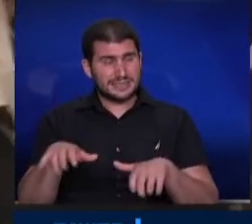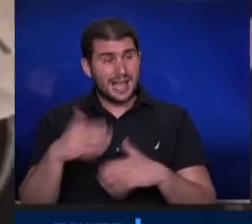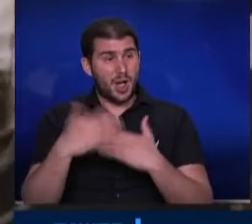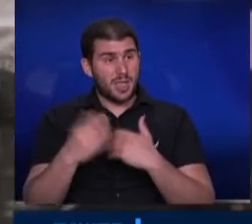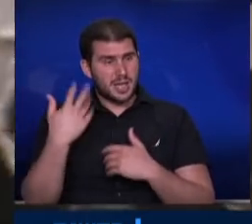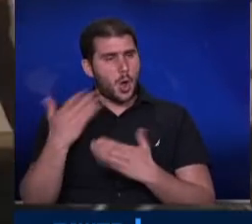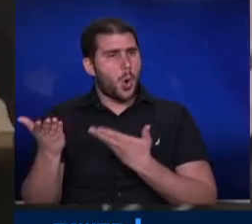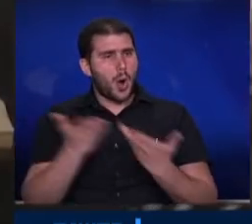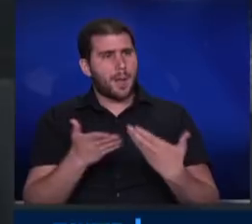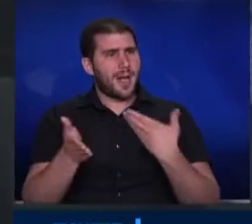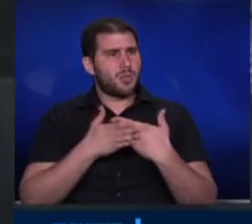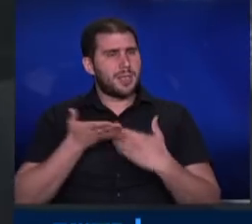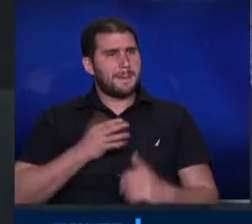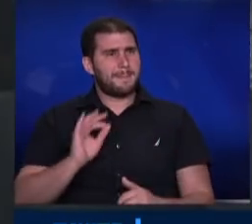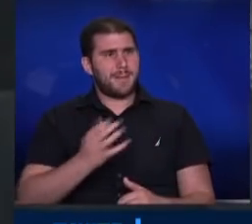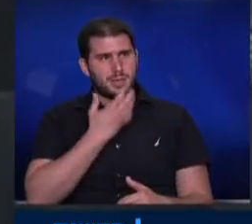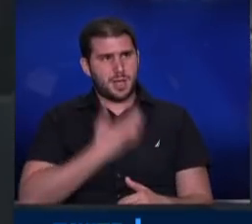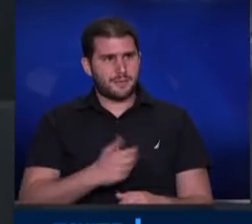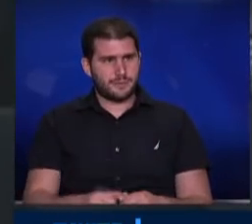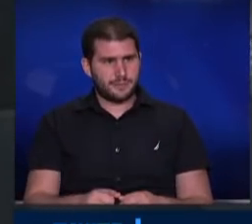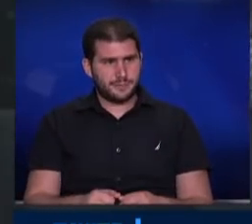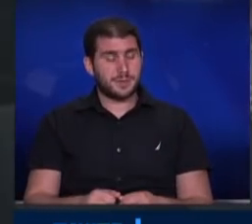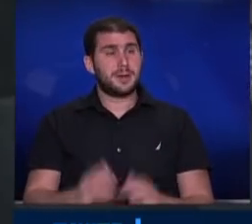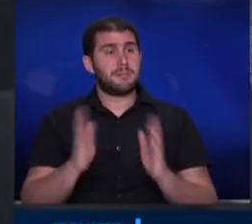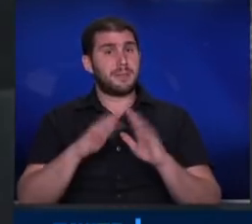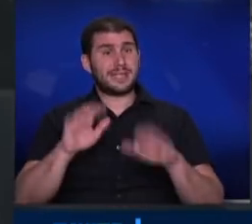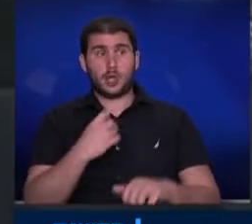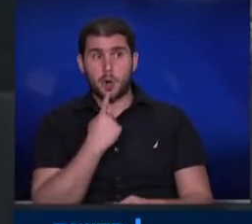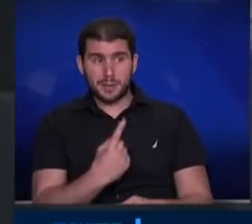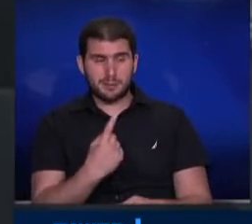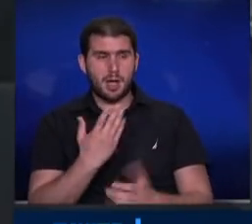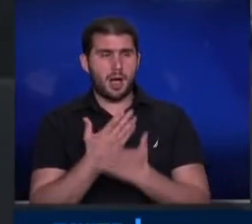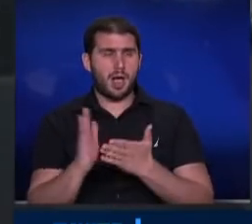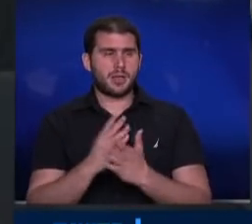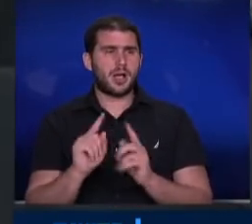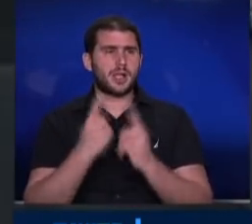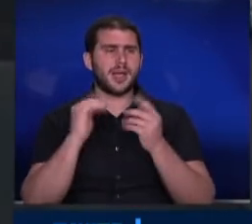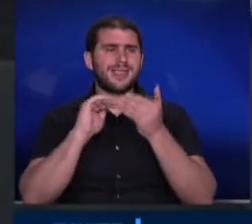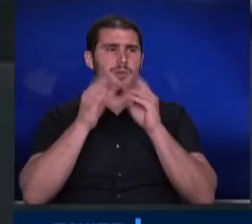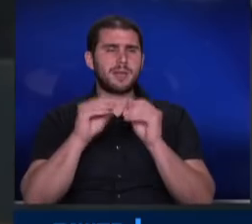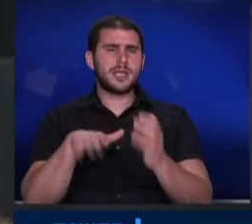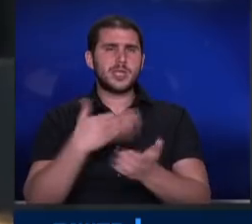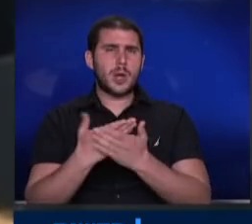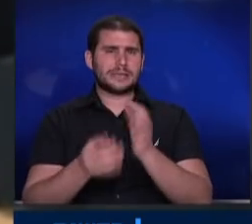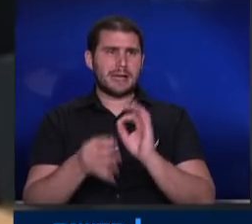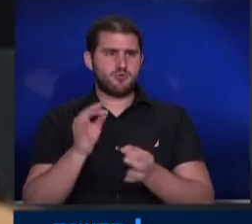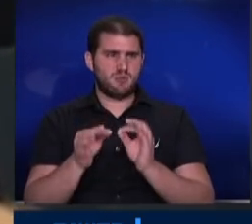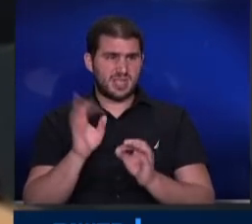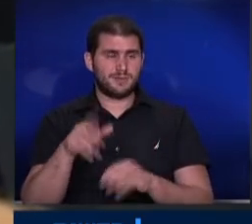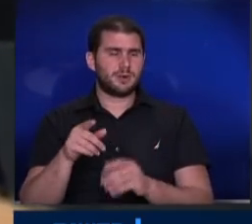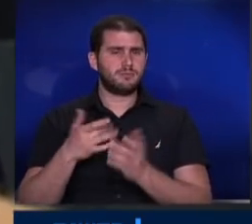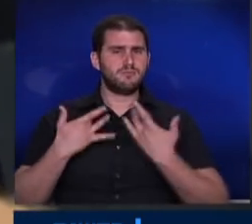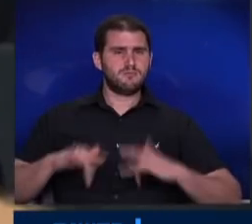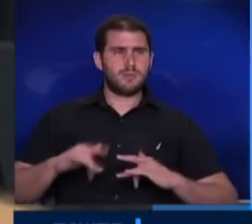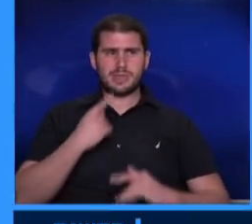היה אורח בחתונת ביתו של הרב. בבית הנשיא טוענים כי ההחלטה נעשתה בתיאום עם הייעוץ המשפטי ודוחים